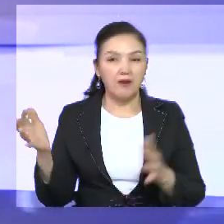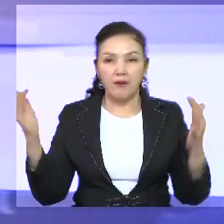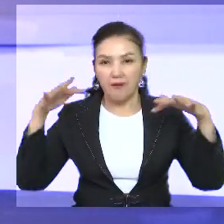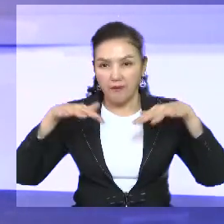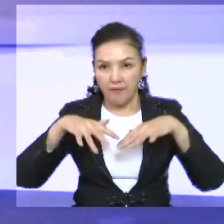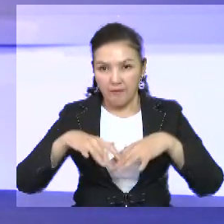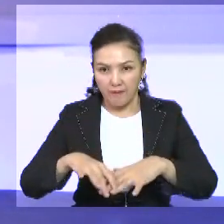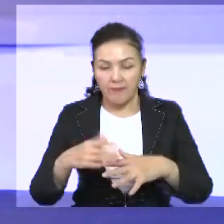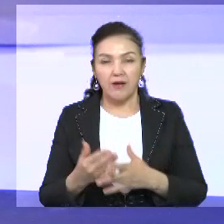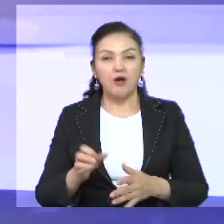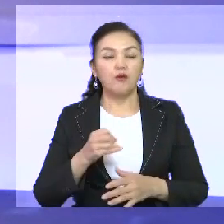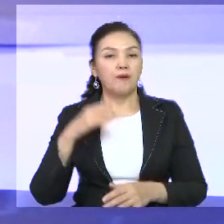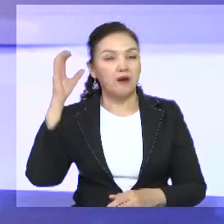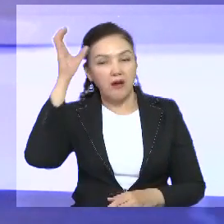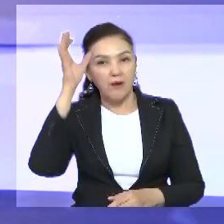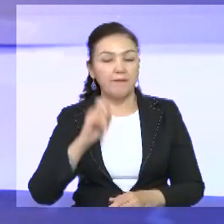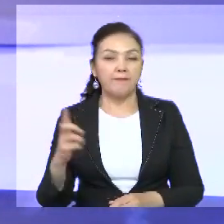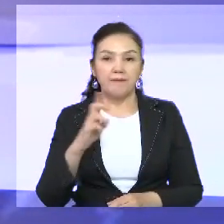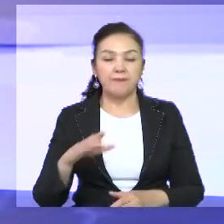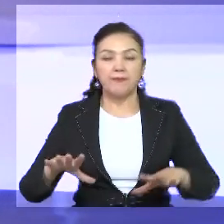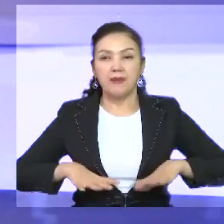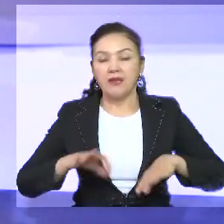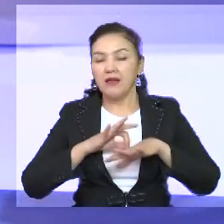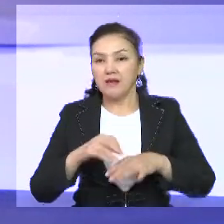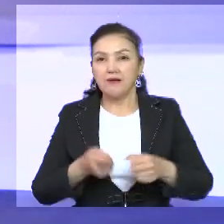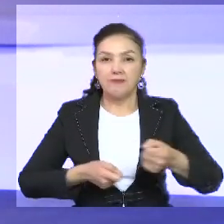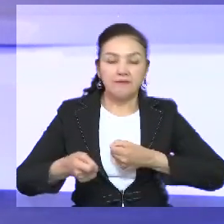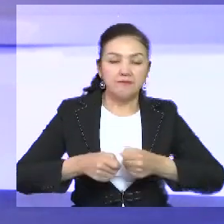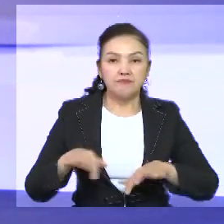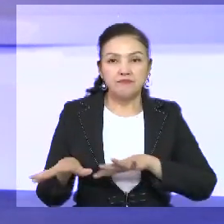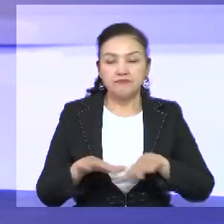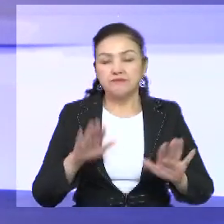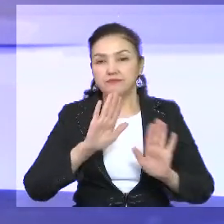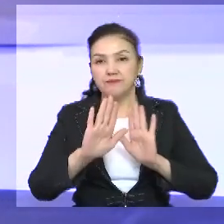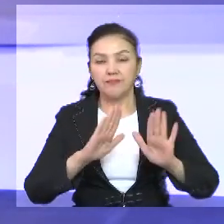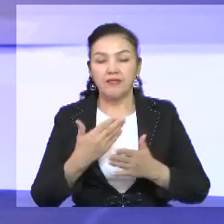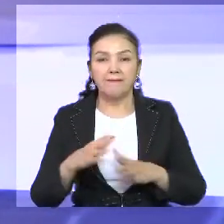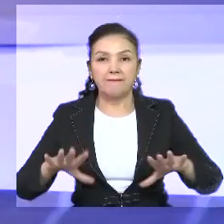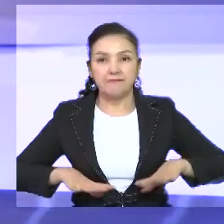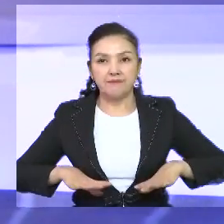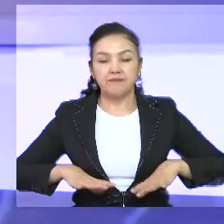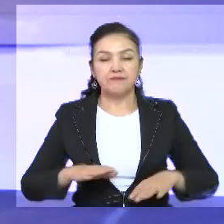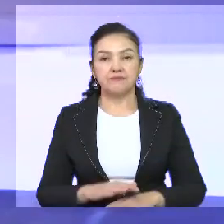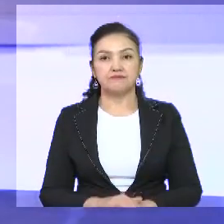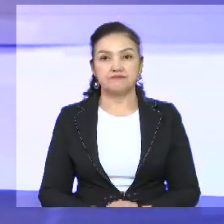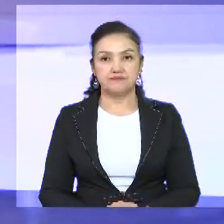известные селекционеры, ученые, биологи, а также коневоды. В завершении мероприятия прошла выставка племенных